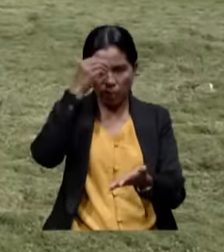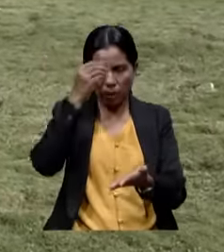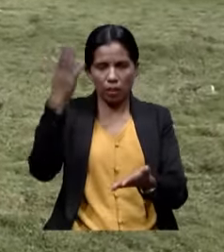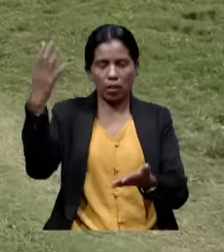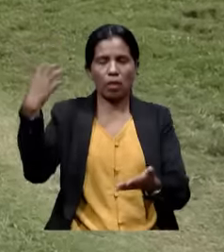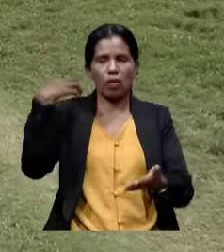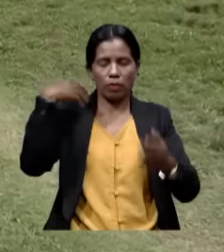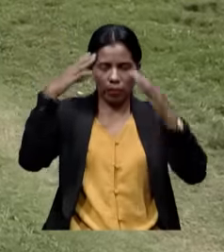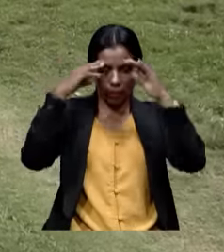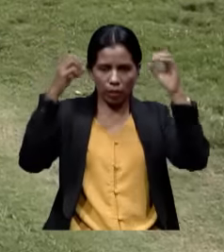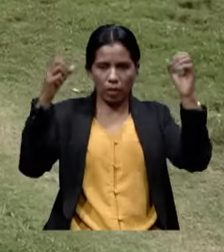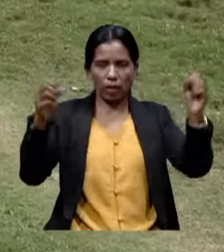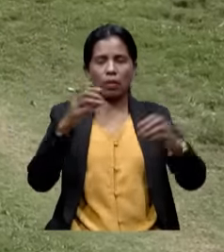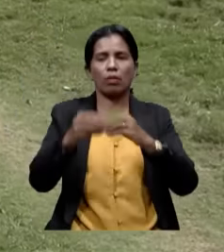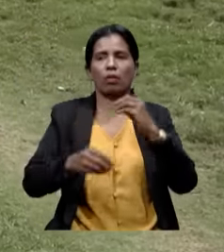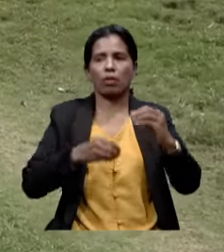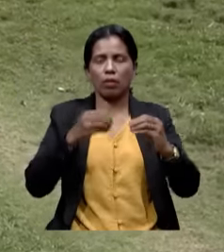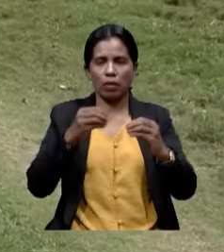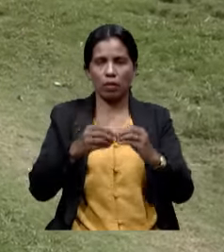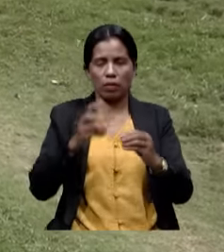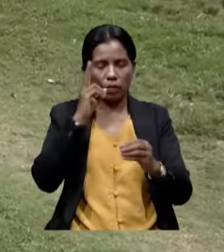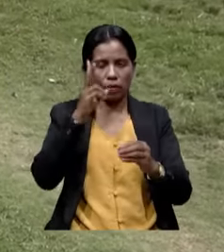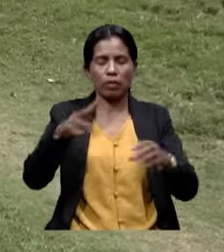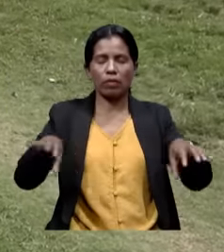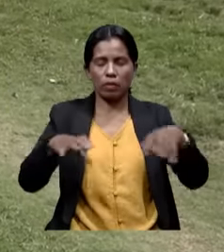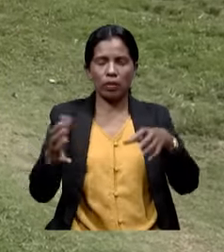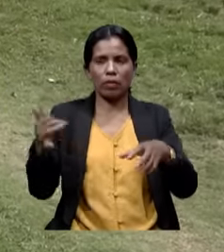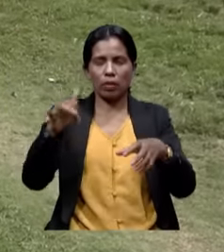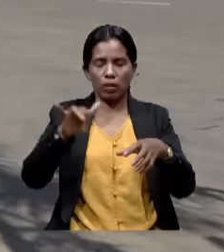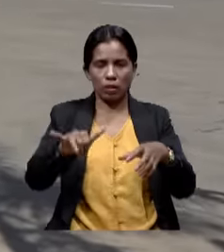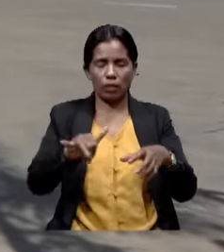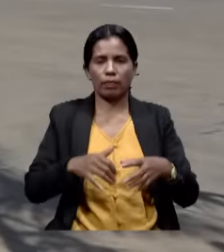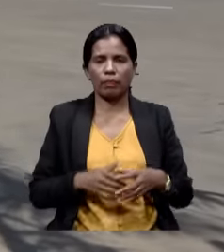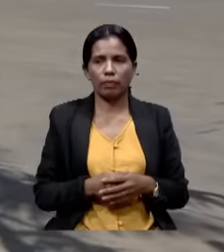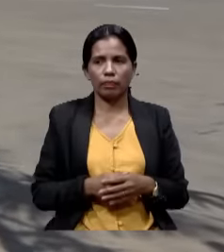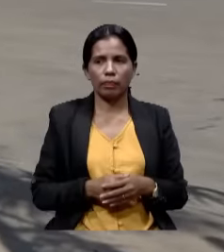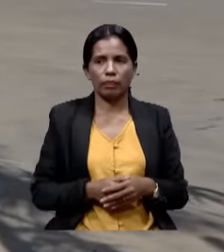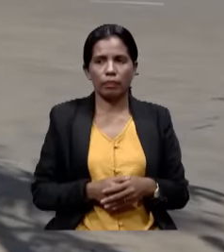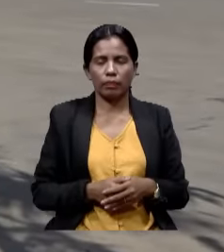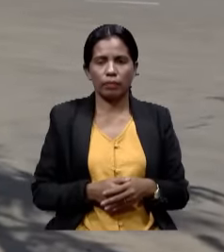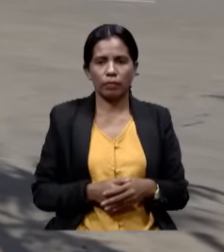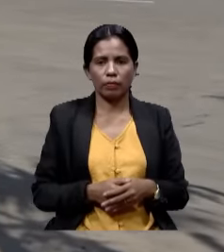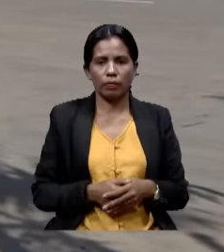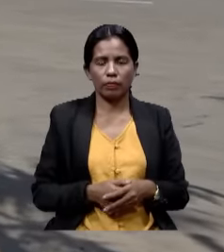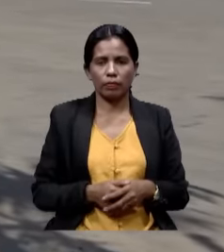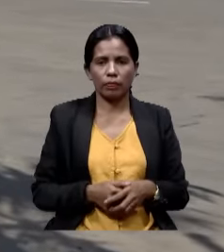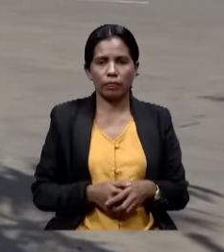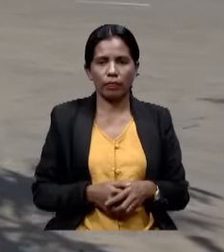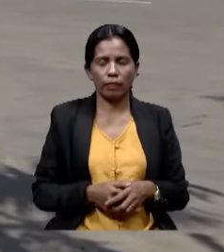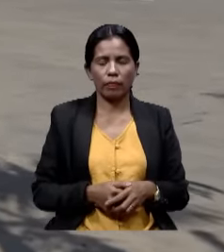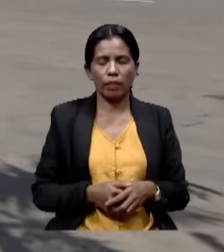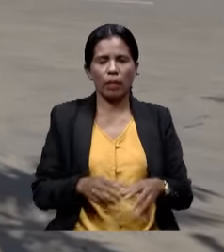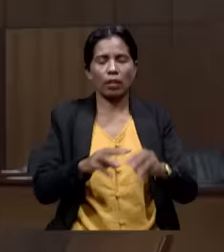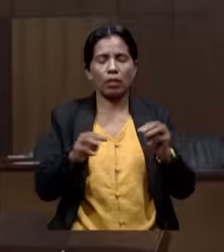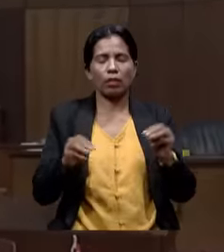palácio presidencial kona ba divisão serviço sira ia órgão soberano refere. Lihusi plenária terça lorong lonulu resing